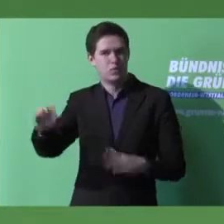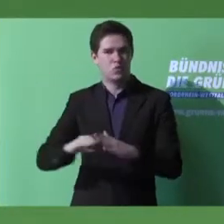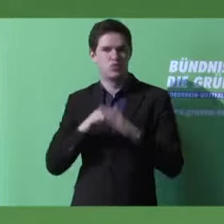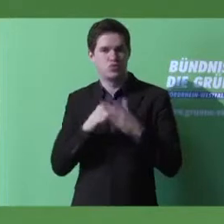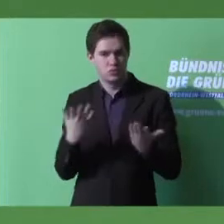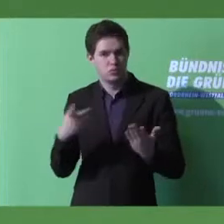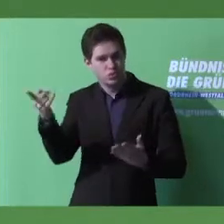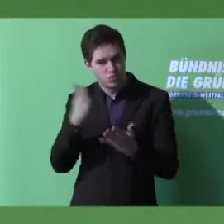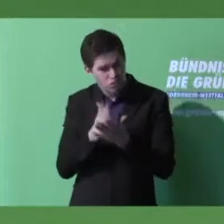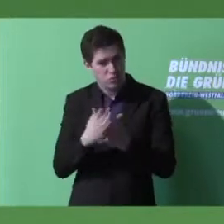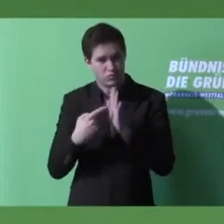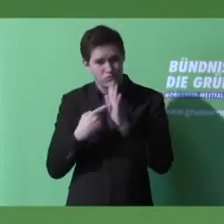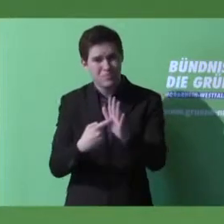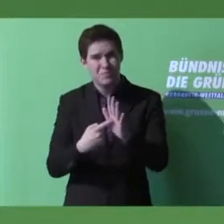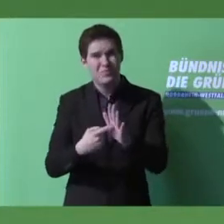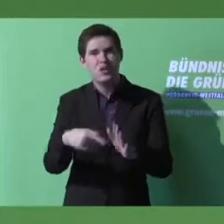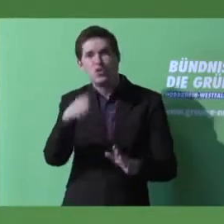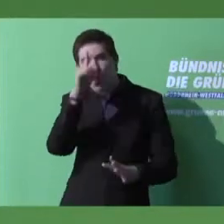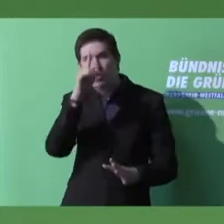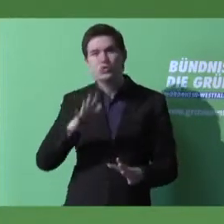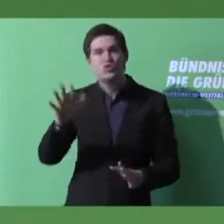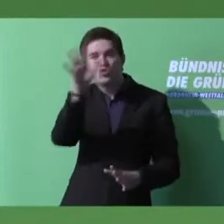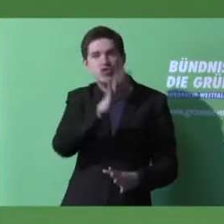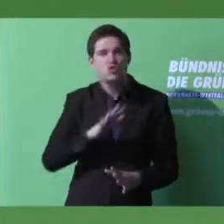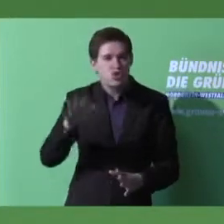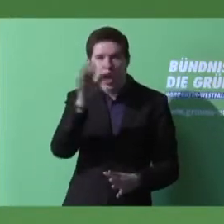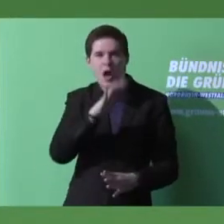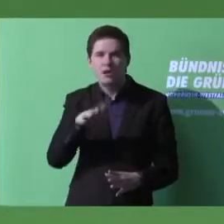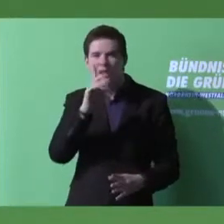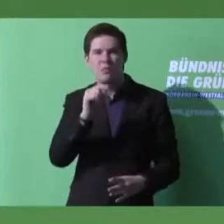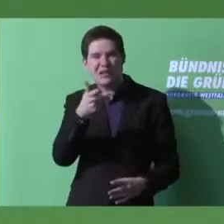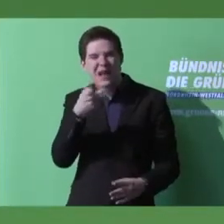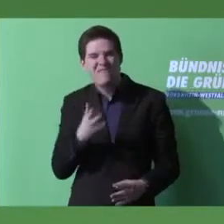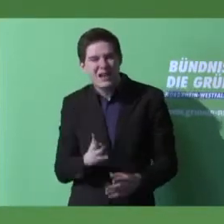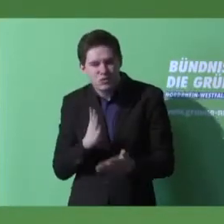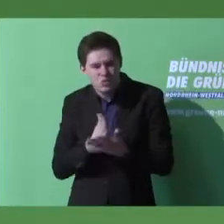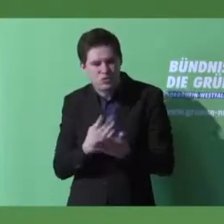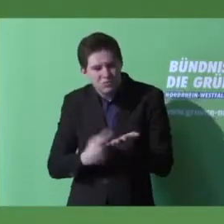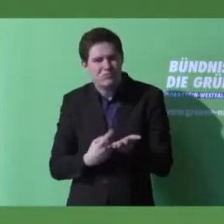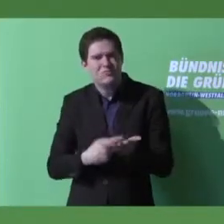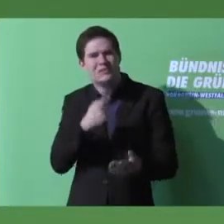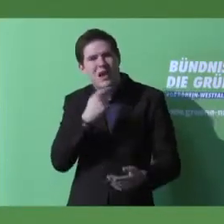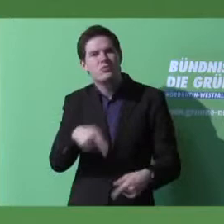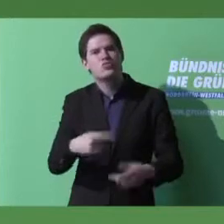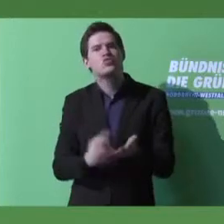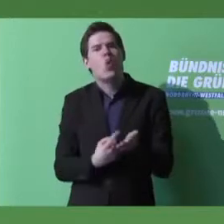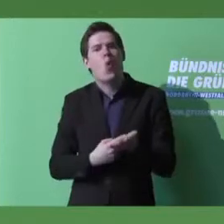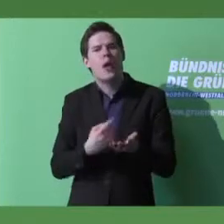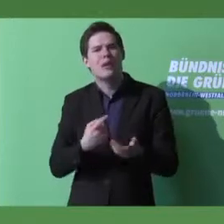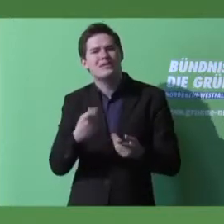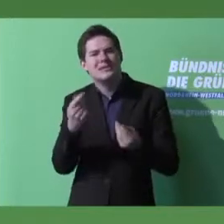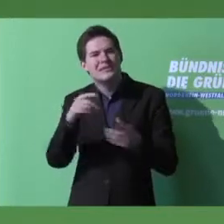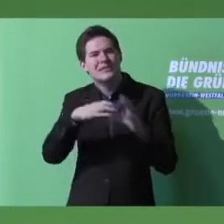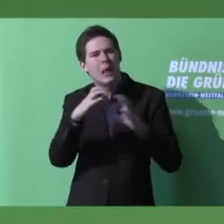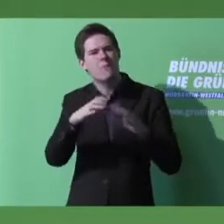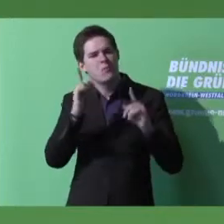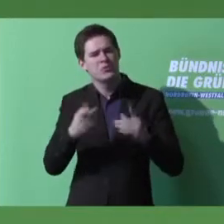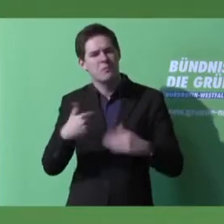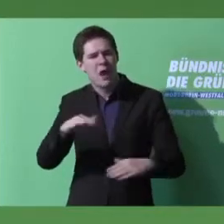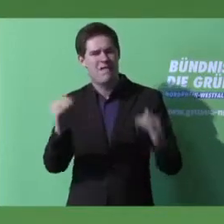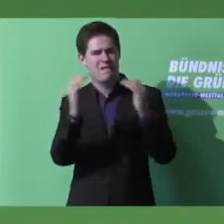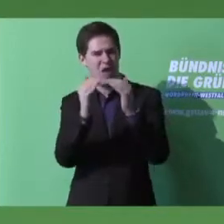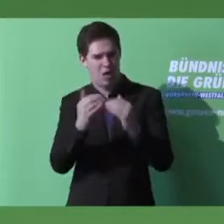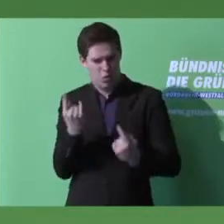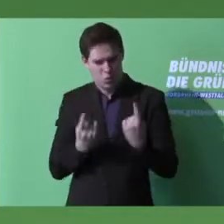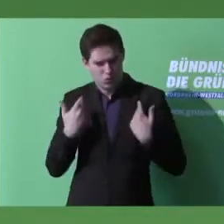dass 3/4 der Deutschen wollen, dass es ein gerechteres Steuersystem gibt, wie es die Grünen vorschlagen, dass wir uns diesen